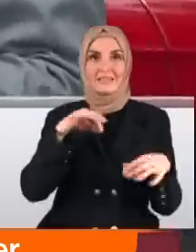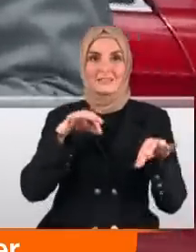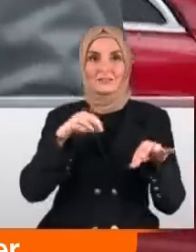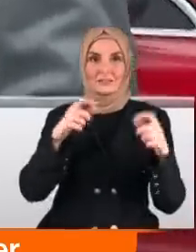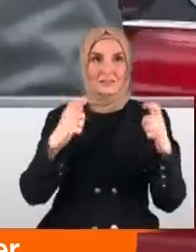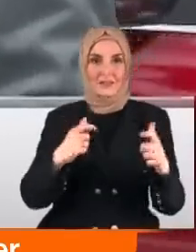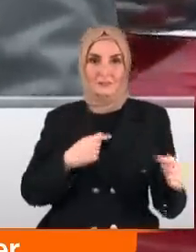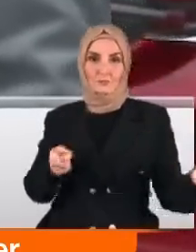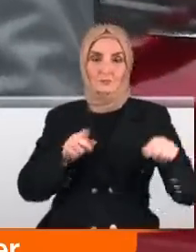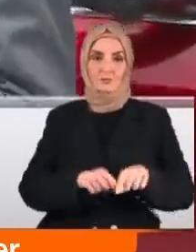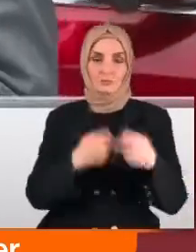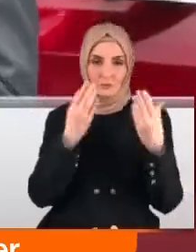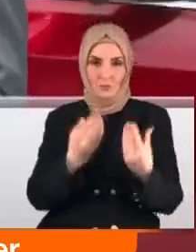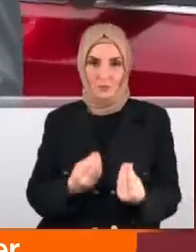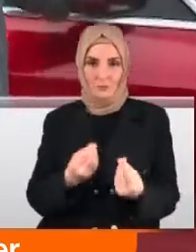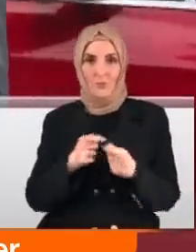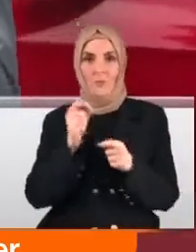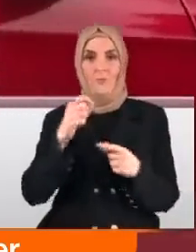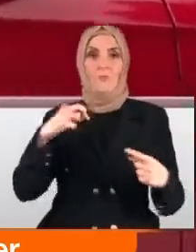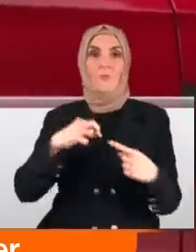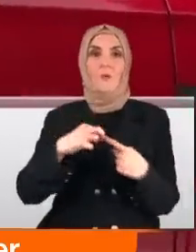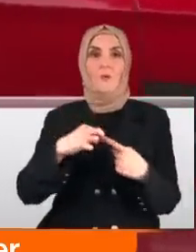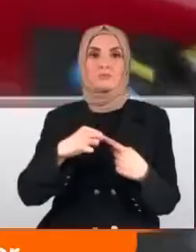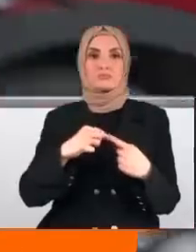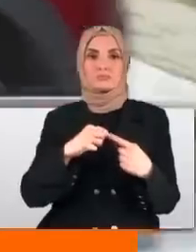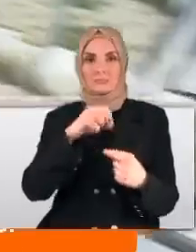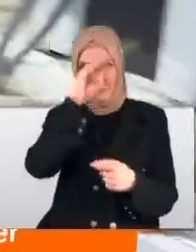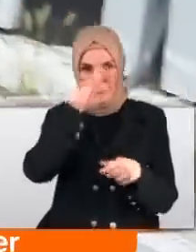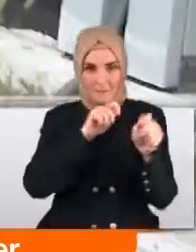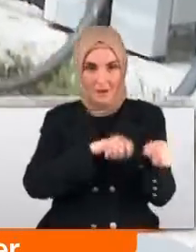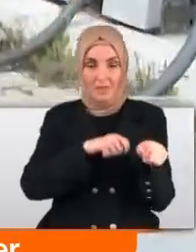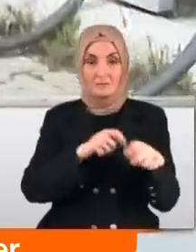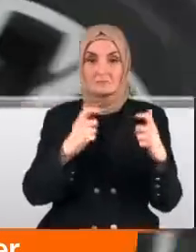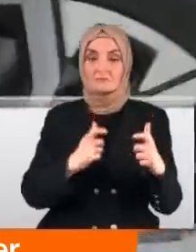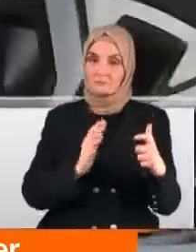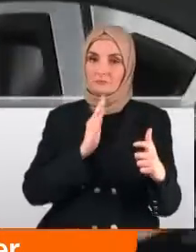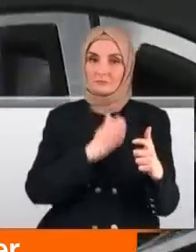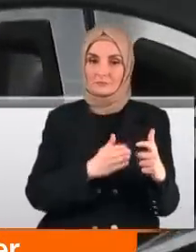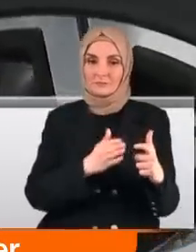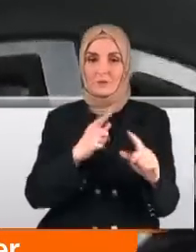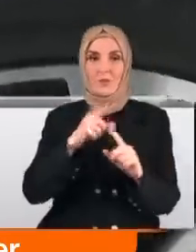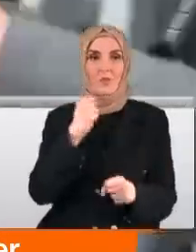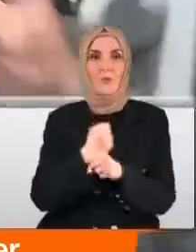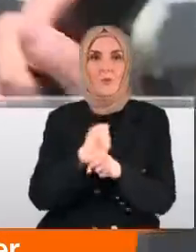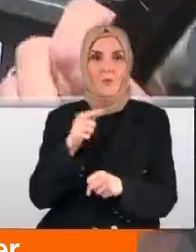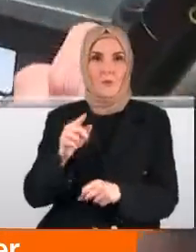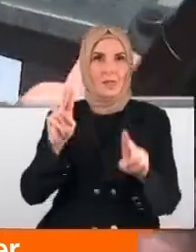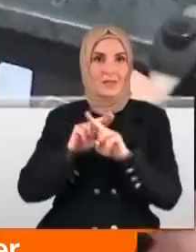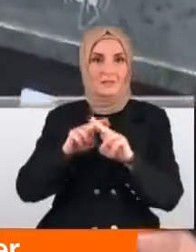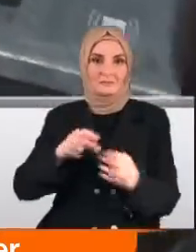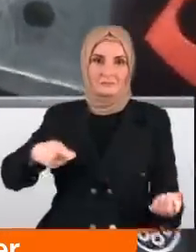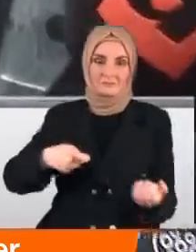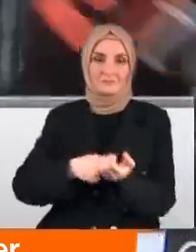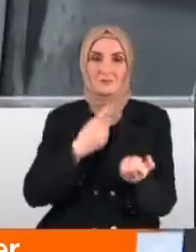madenine gideceğiz ama öncesinde Sayın Bakan TOGG'u şarja takmıştı. Herhalde doldu. Şarj olmuş durumda. TOGG'un